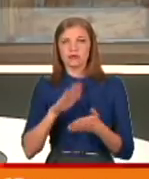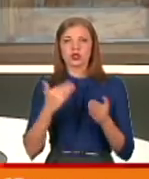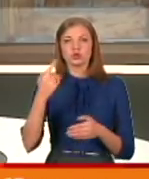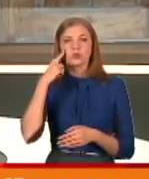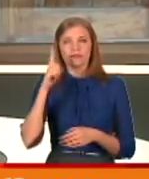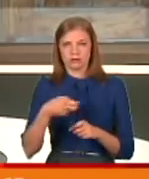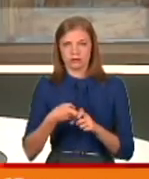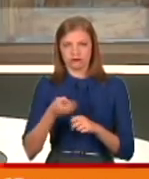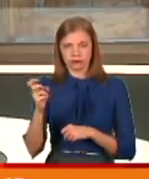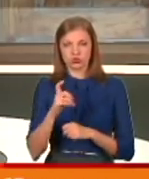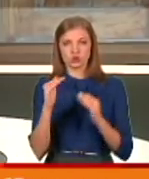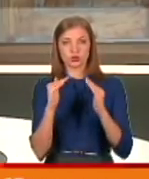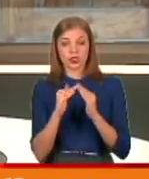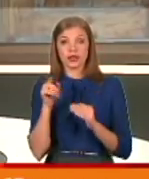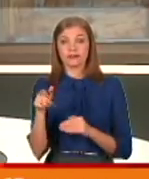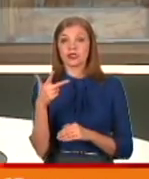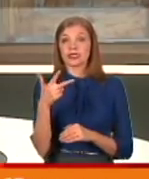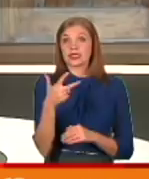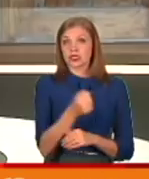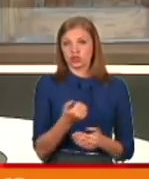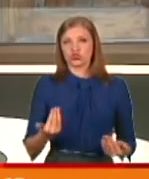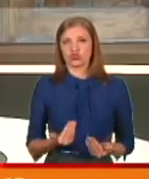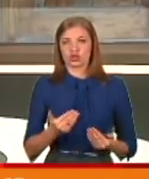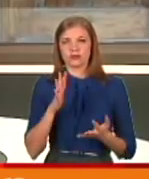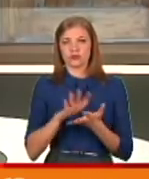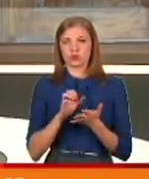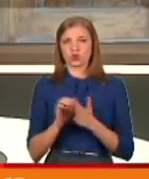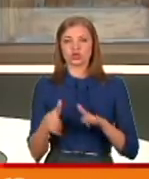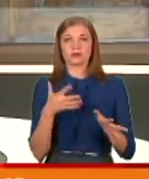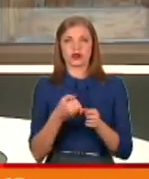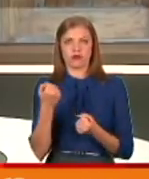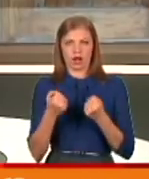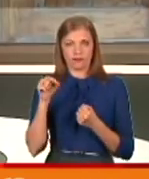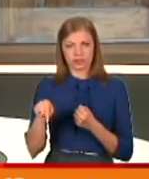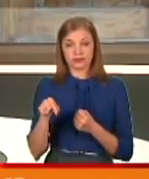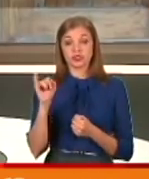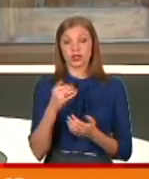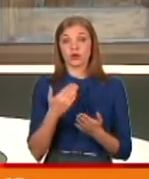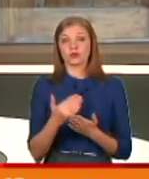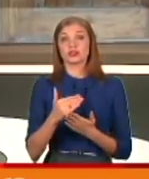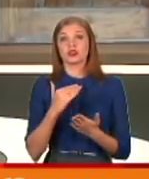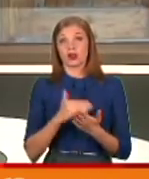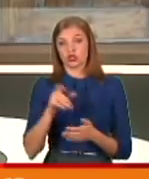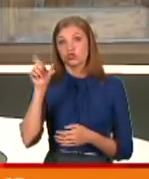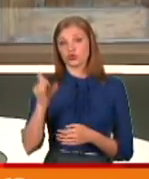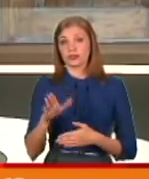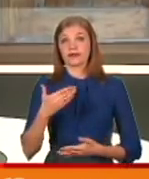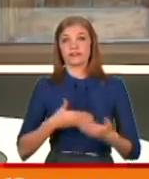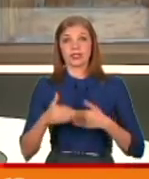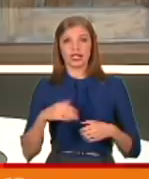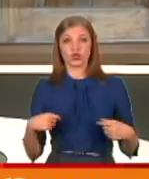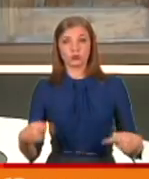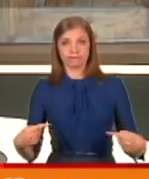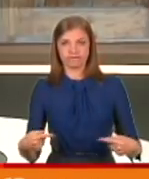його відома виписали з оселі, і він 3 тижні жив у Потрощині після аварії автівці. І ось нарешті чоловік в інвалідному